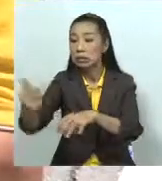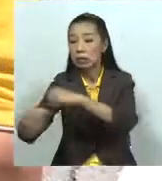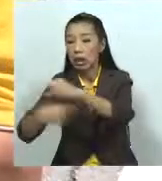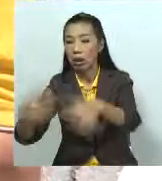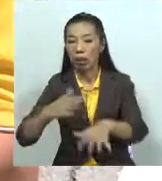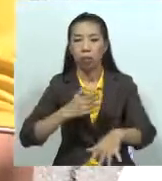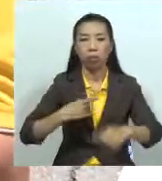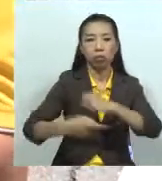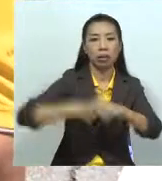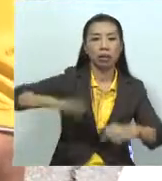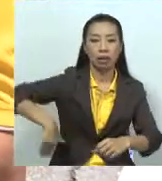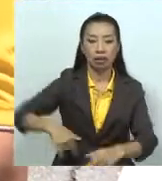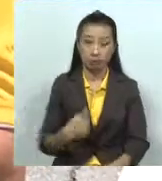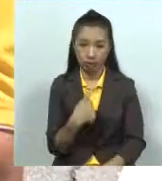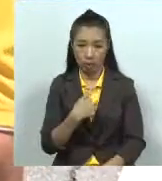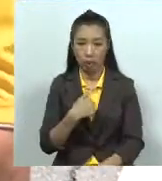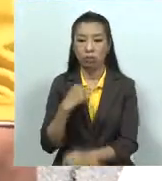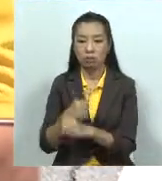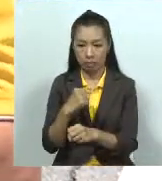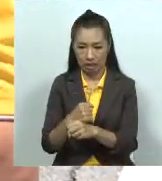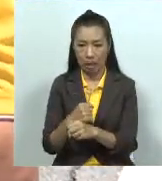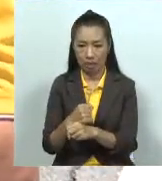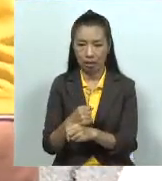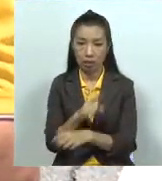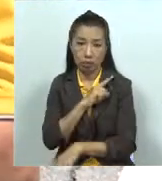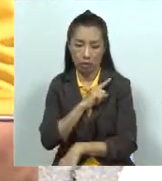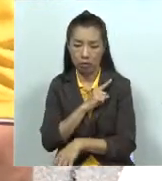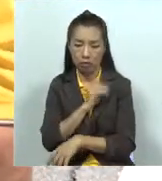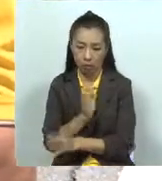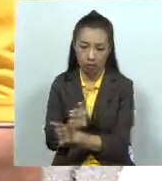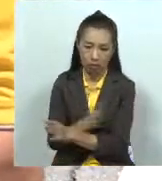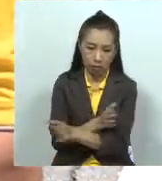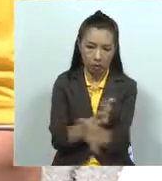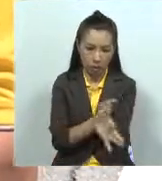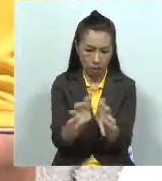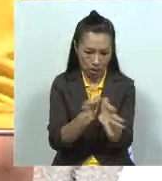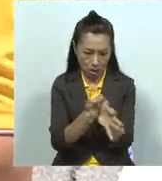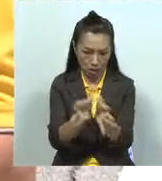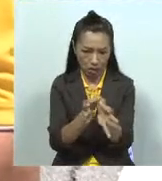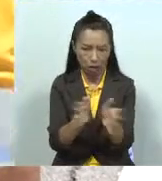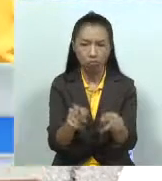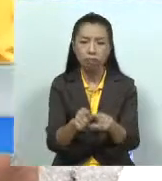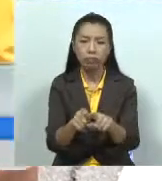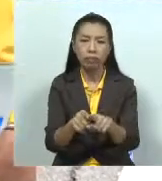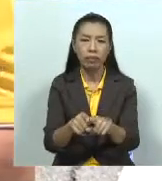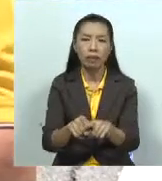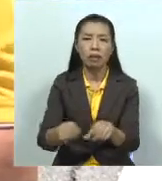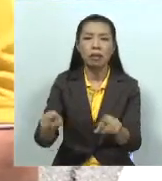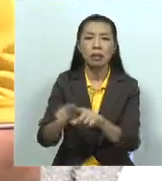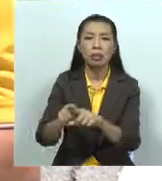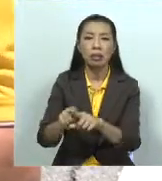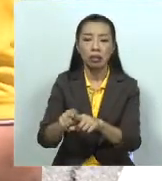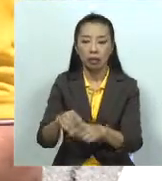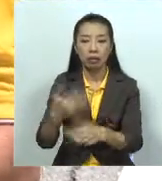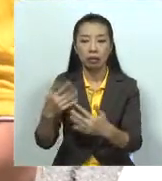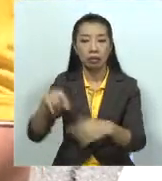ผมเป็นเจ้าหน้าที่นะครับก็คงต้องทำความเข้าใจนะครับแล้วก็ทำความเข้าใจเข้าถึงและพัฒนาก็เหมือนหลักของท่านพระองค์ท่านนะครับที่บอก